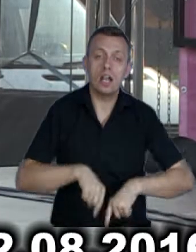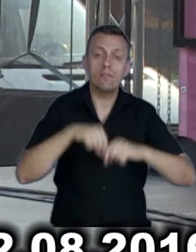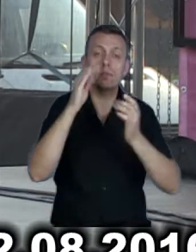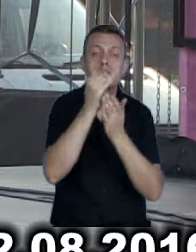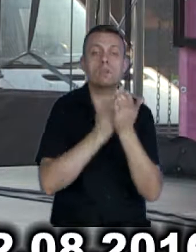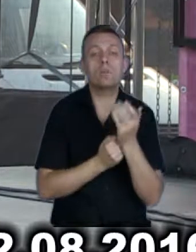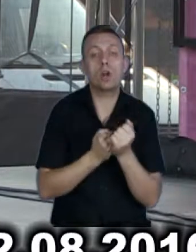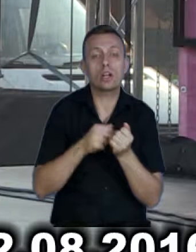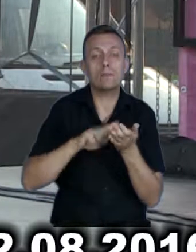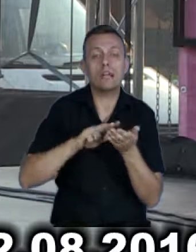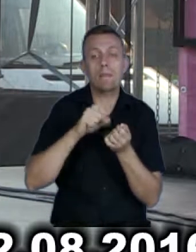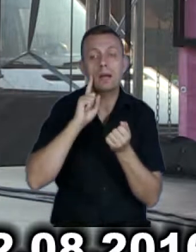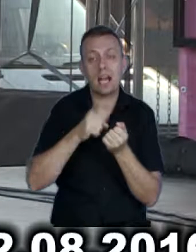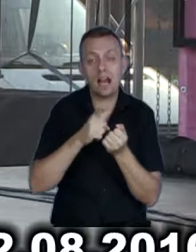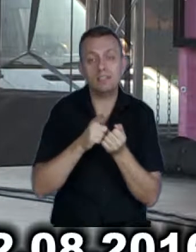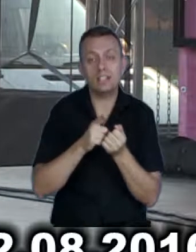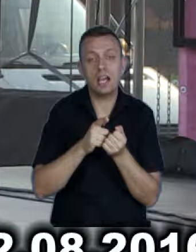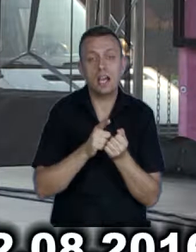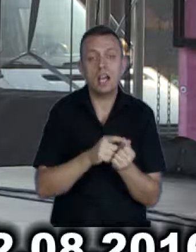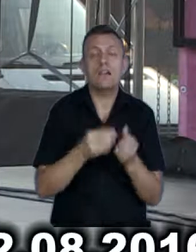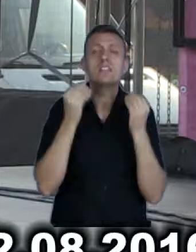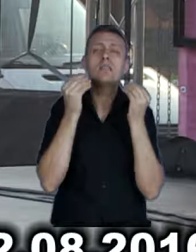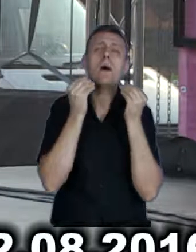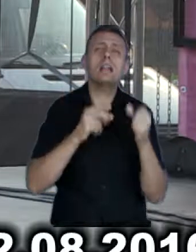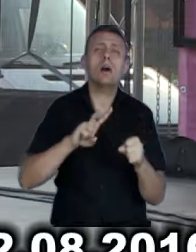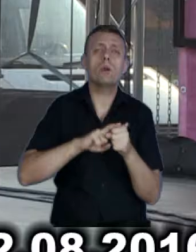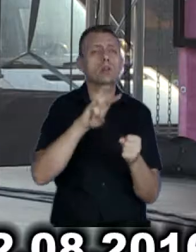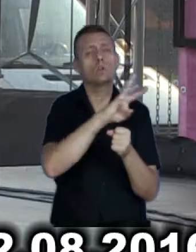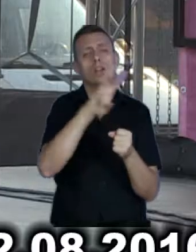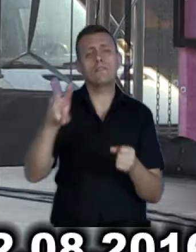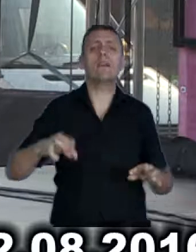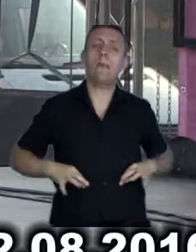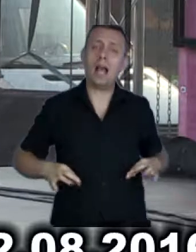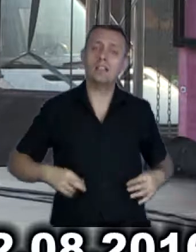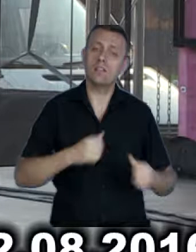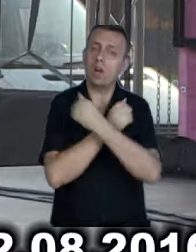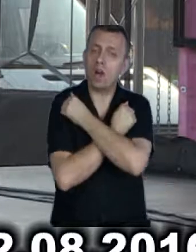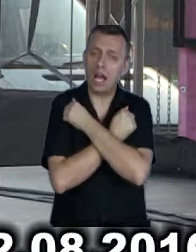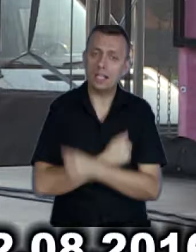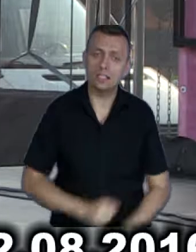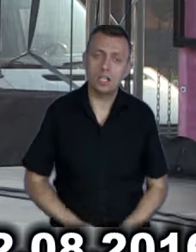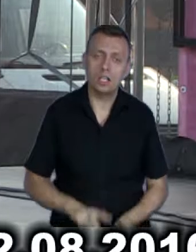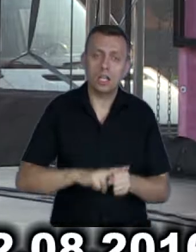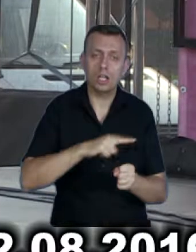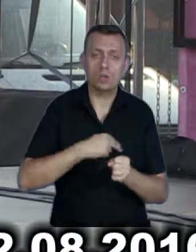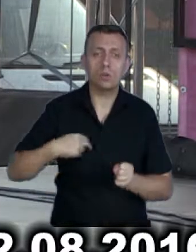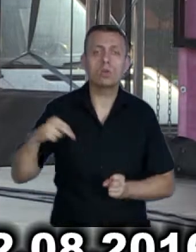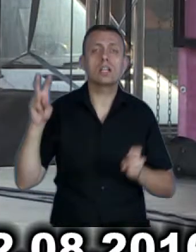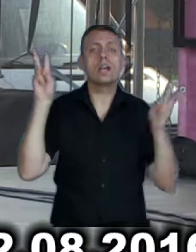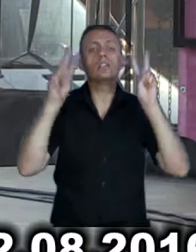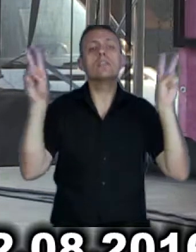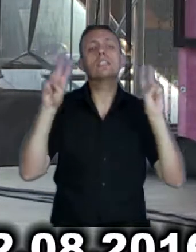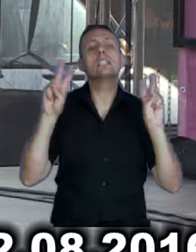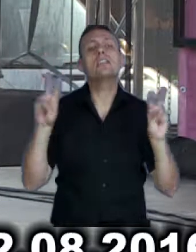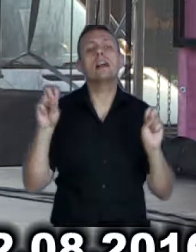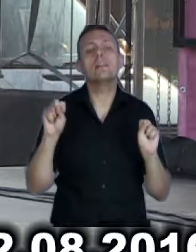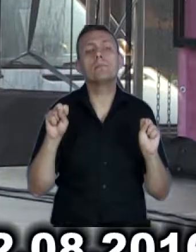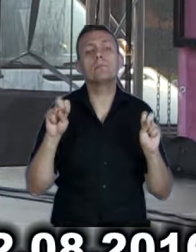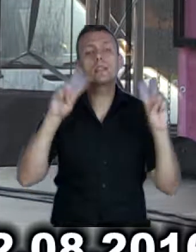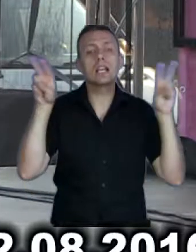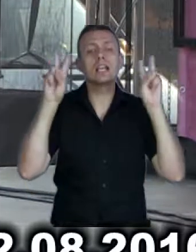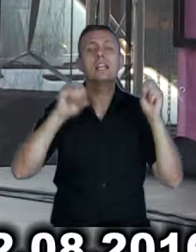rzeczywiście wspaniały, taki, który Państwo kochacie i który na naszym festiwalu no, najbardziej